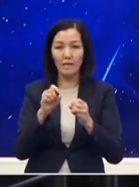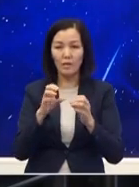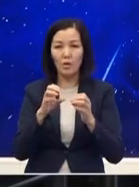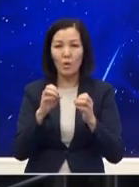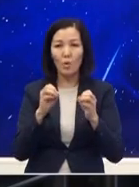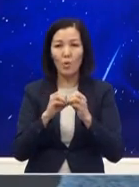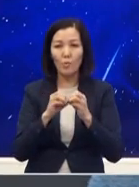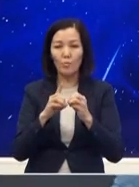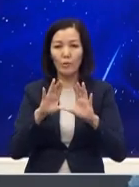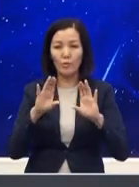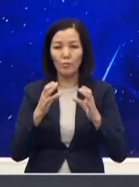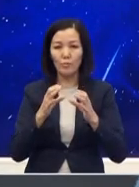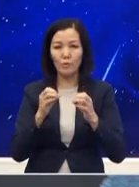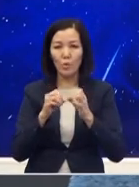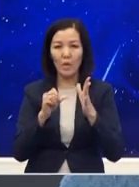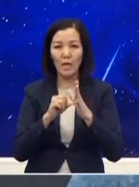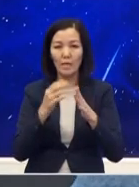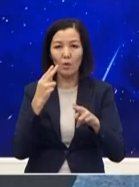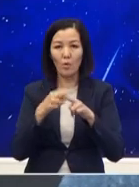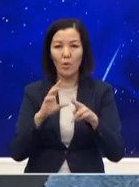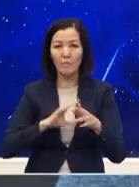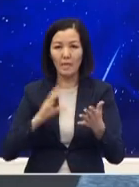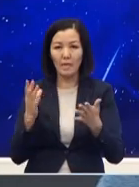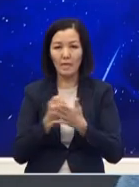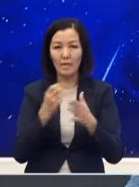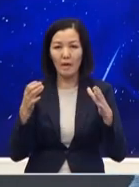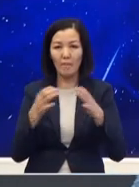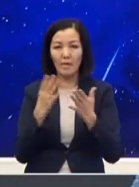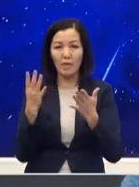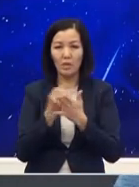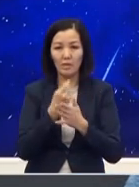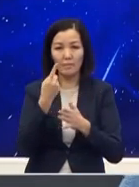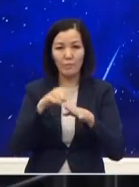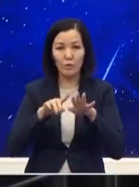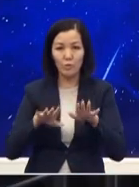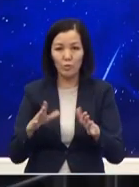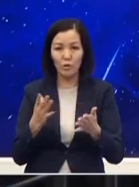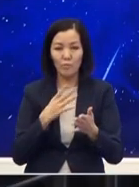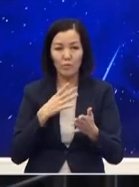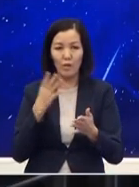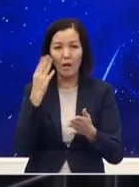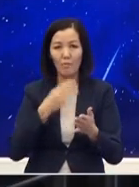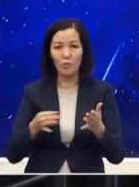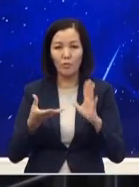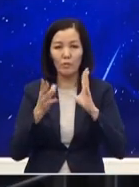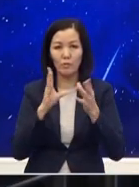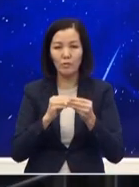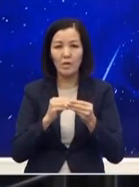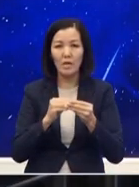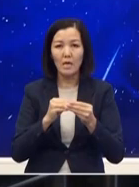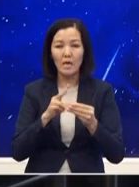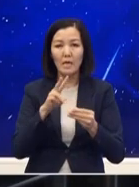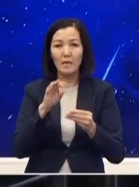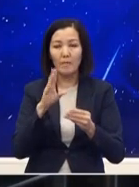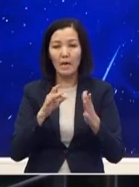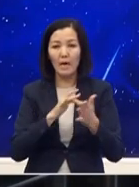9 қола медаль алып, командалық есепте олар бірінші орында иеленді біздің спортшыларымыз. Лима қаласында әлем кубогы өтті.